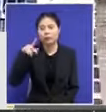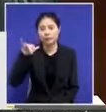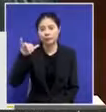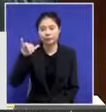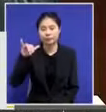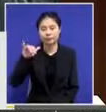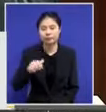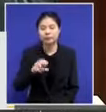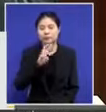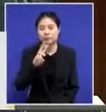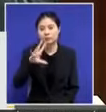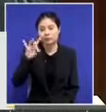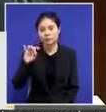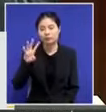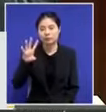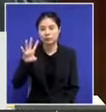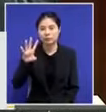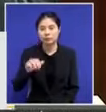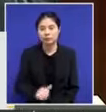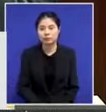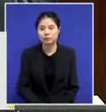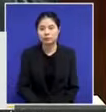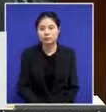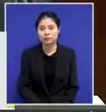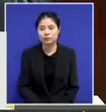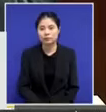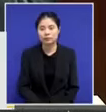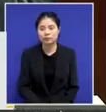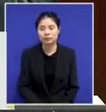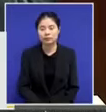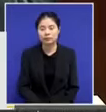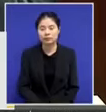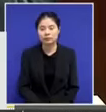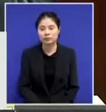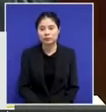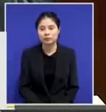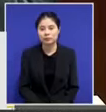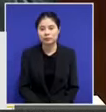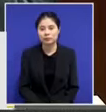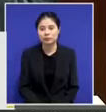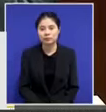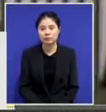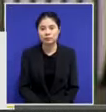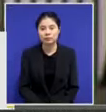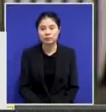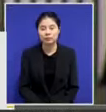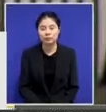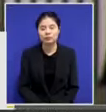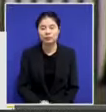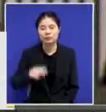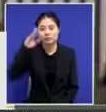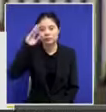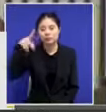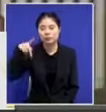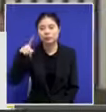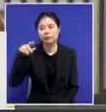ครับ 684พลอากาศเอกอดิศักดิ์กันสน อพลเอกประยุทธ์จันทร์โอช